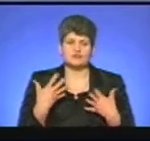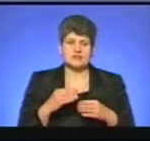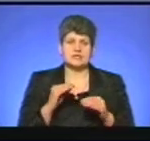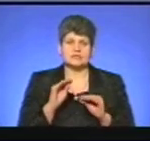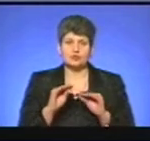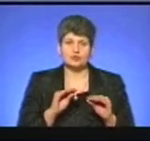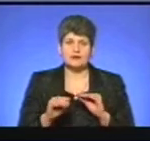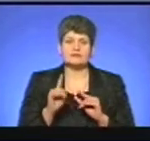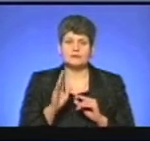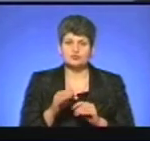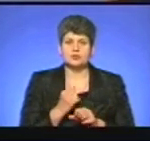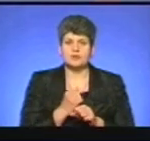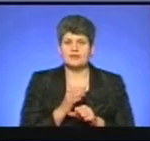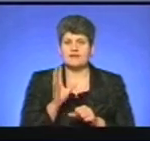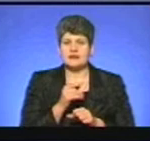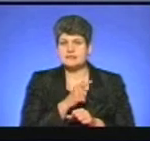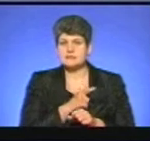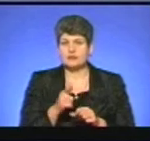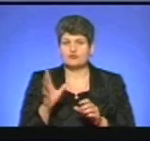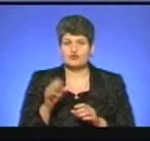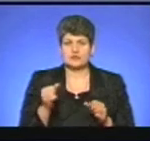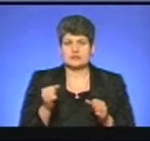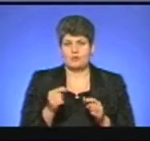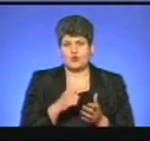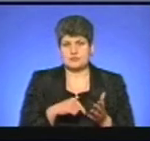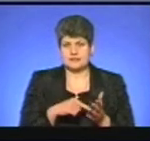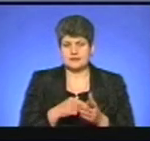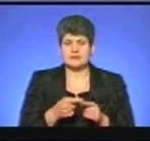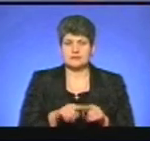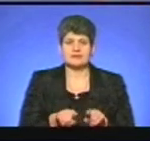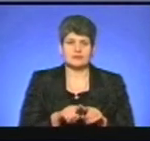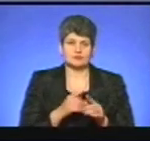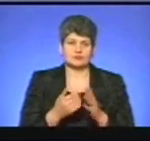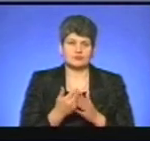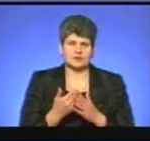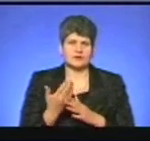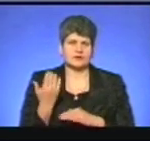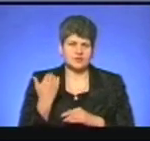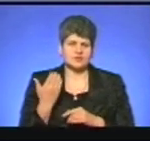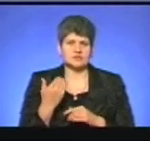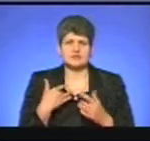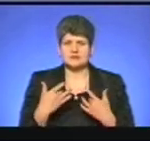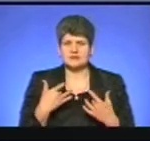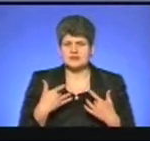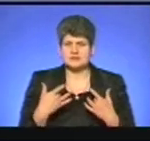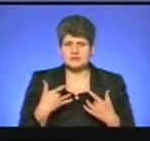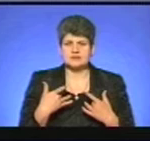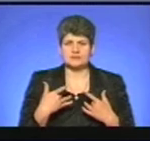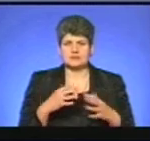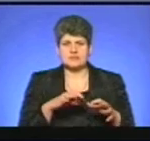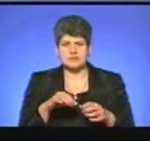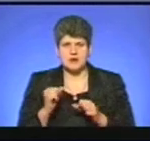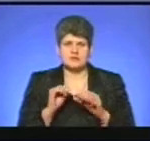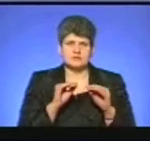буде працювати в нас на період всього зимового містечка. Це також новинка, оскільки раніше ми сцену забирали, ставили, зараз